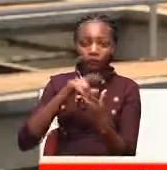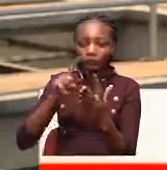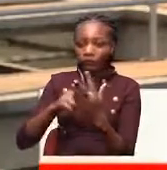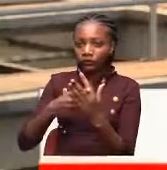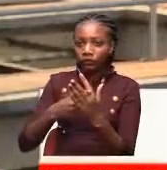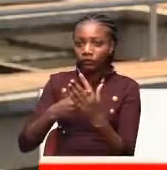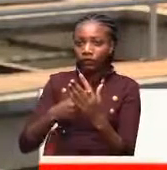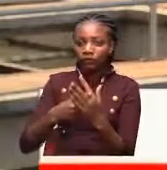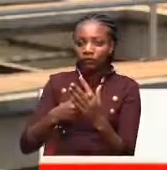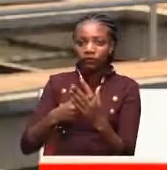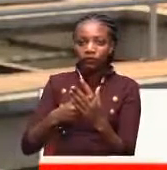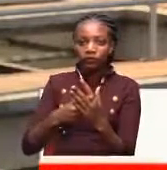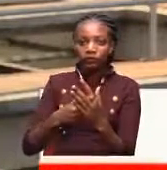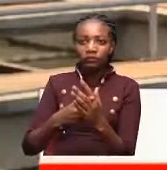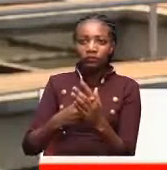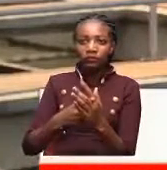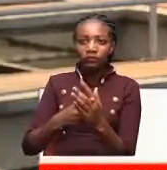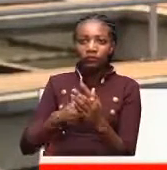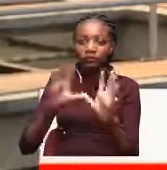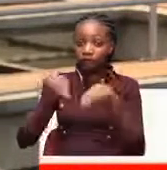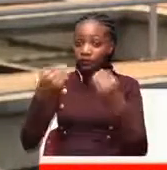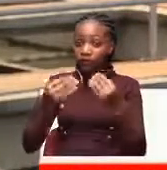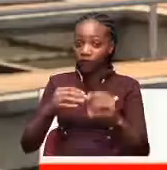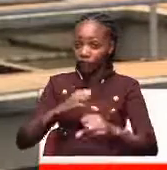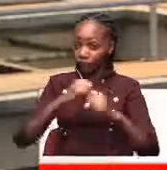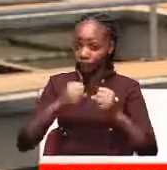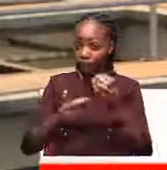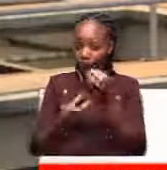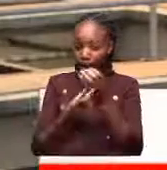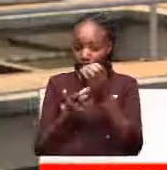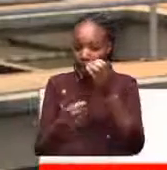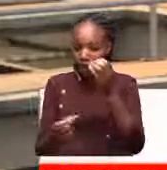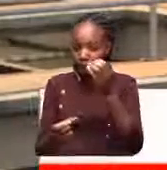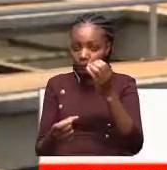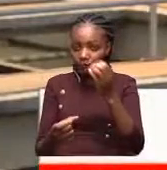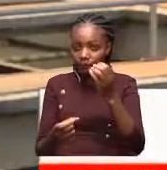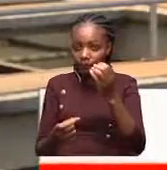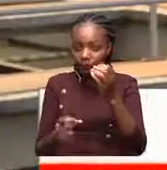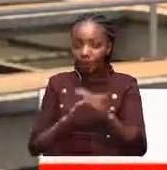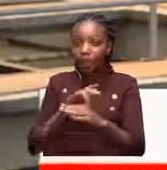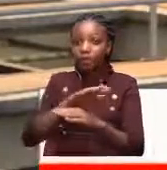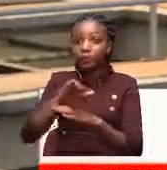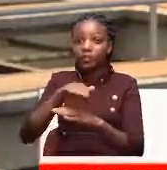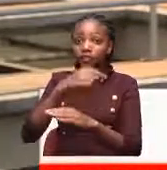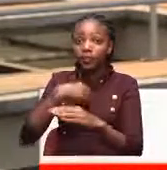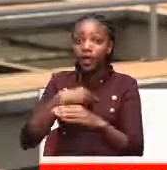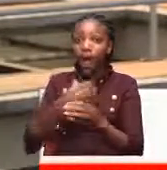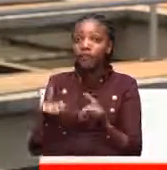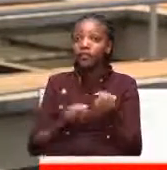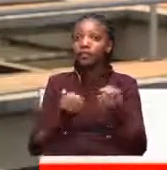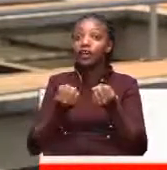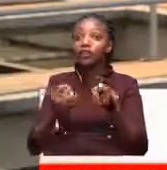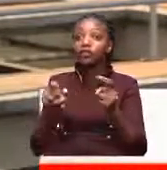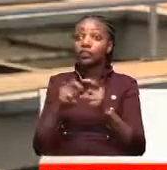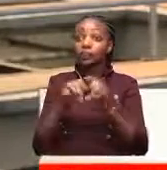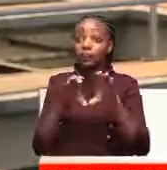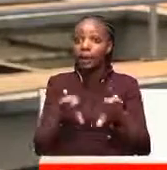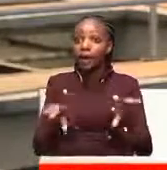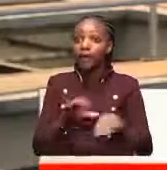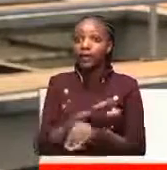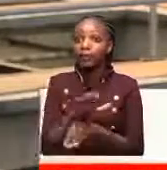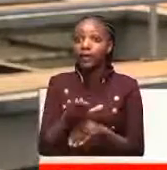started installing stand pipes in bus parks, in marketplaces,